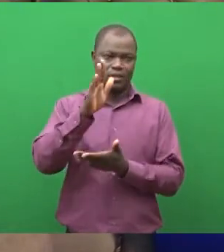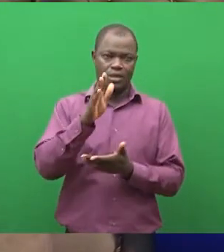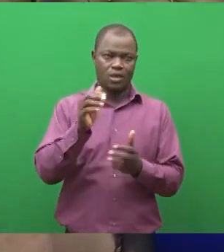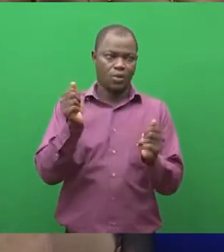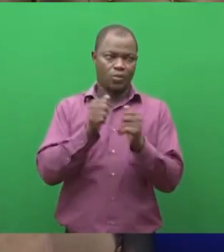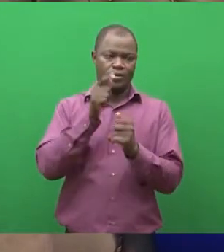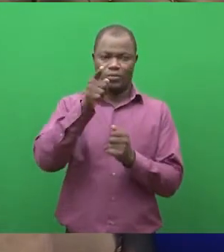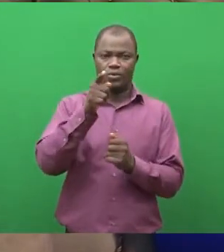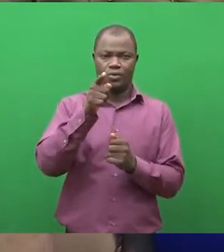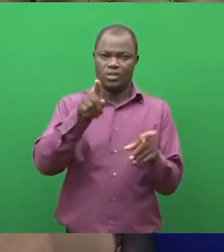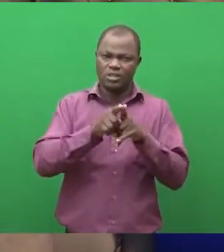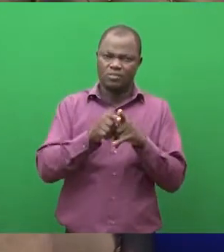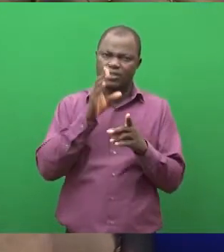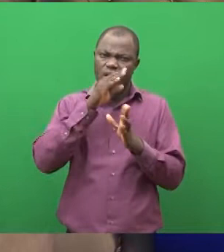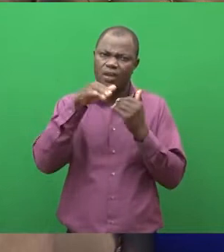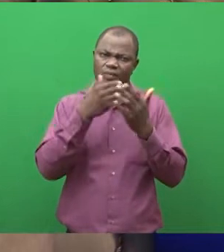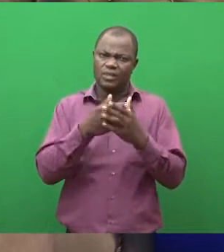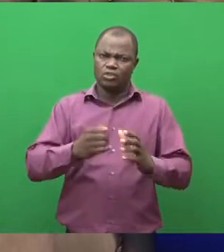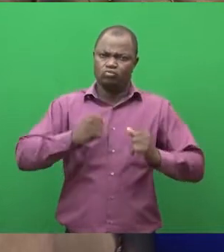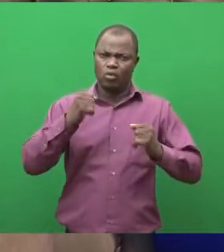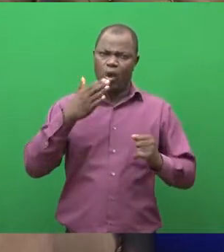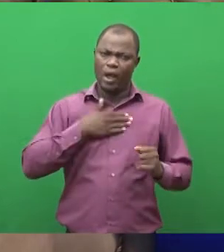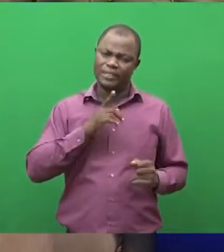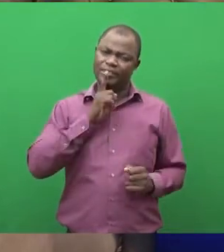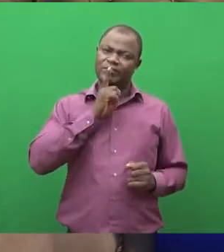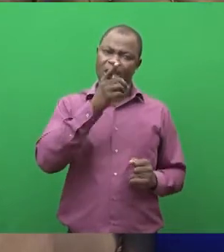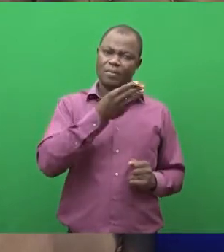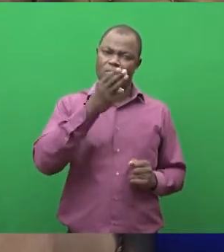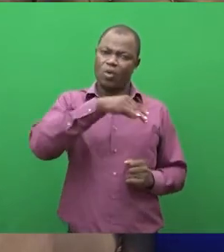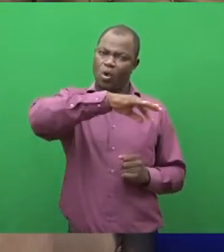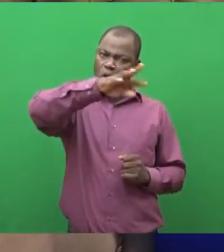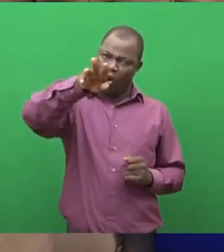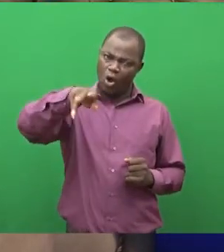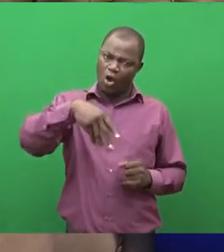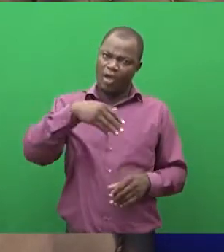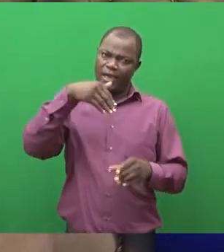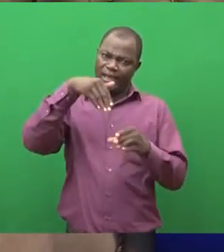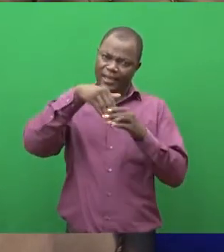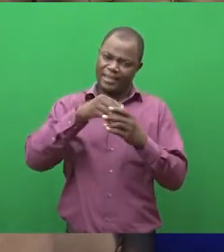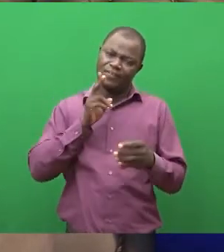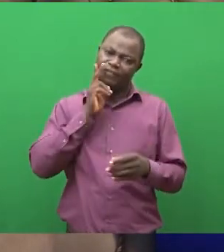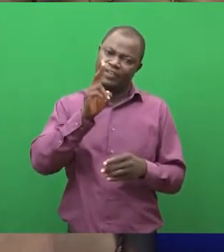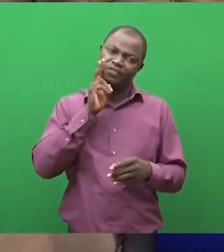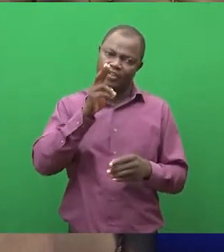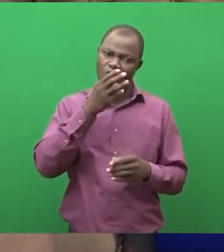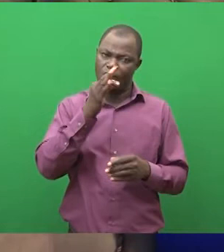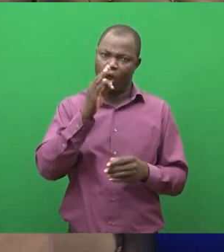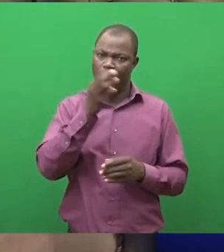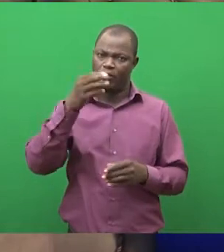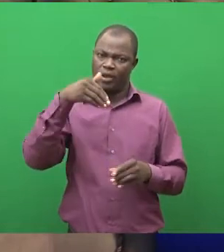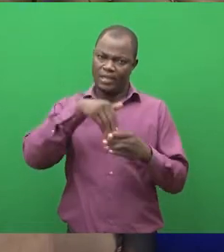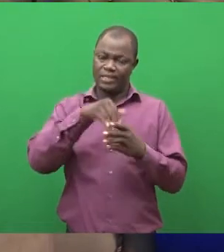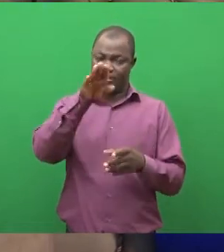mashoko akasimba amuri kuda kukanda kumusha takatarisa nyaya yedu yekushanya kwevanhu venyika